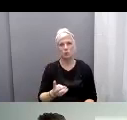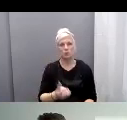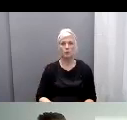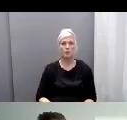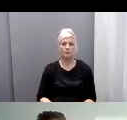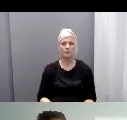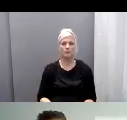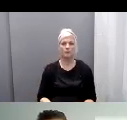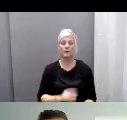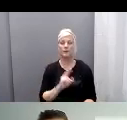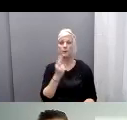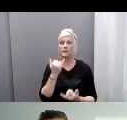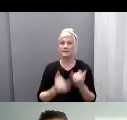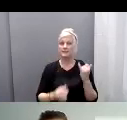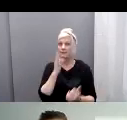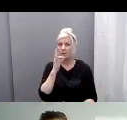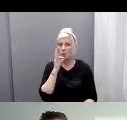Och nu tar vi en sista fråga.